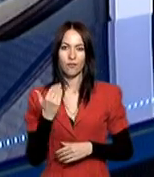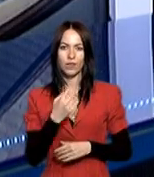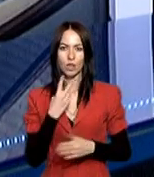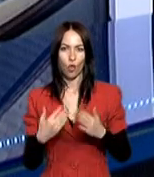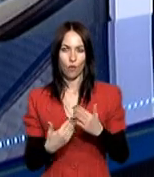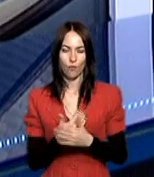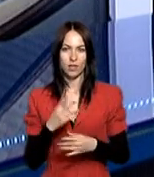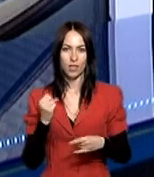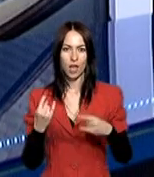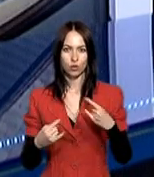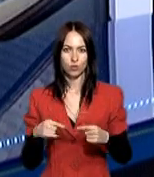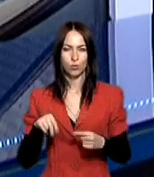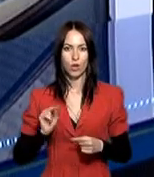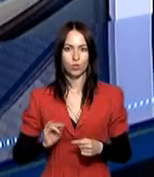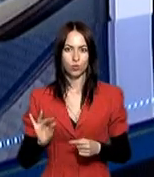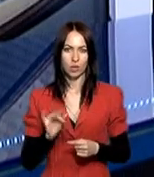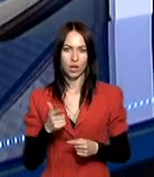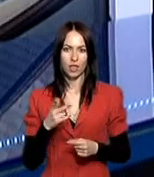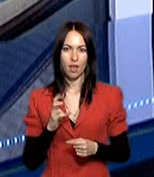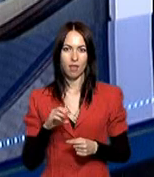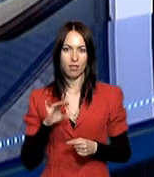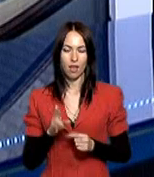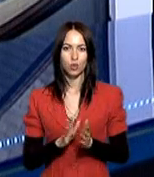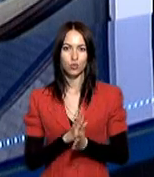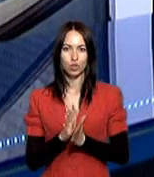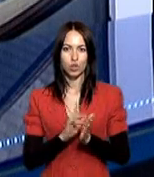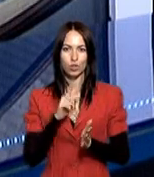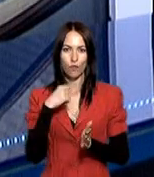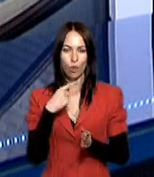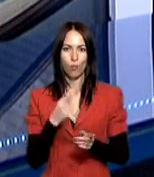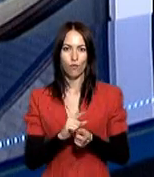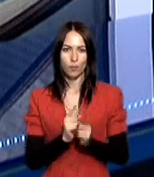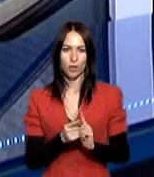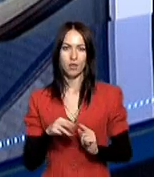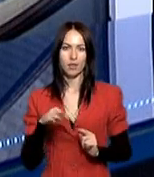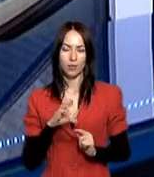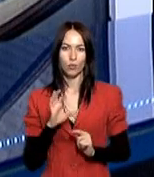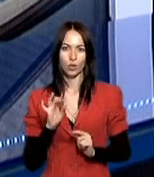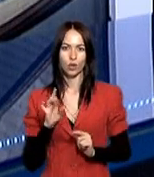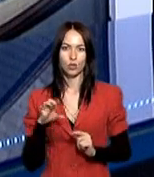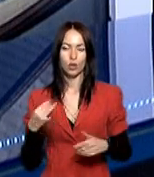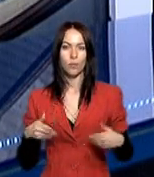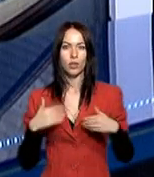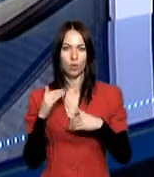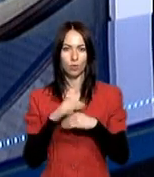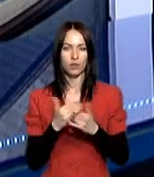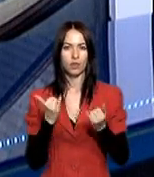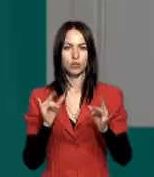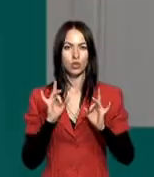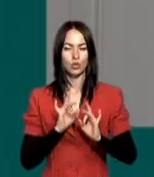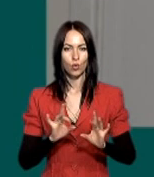Ви дивитесь новини на Суспільному. У студії Ірина Гнатюк. Жестовою мовою перекладає Моніка Соробей. Вечір добрий. Сьогодні розкажемо наступне.